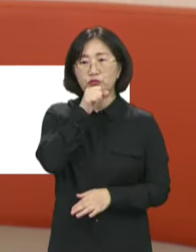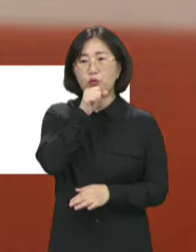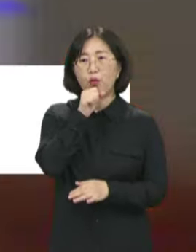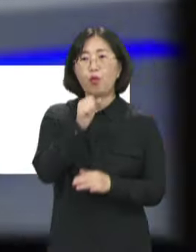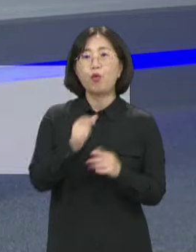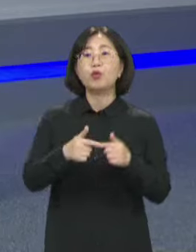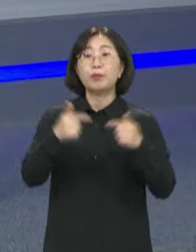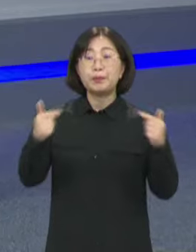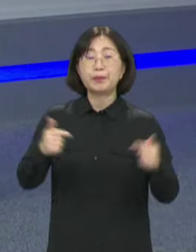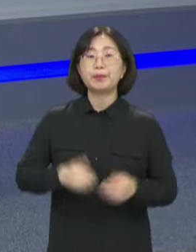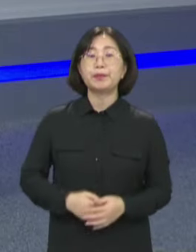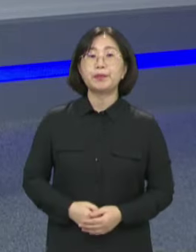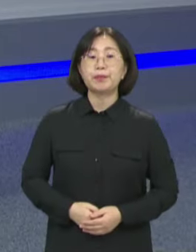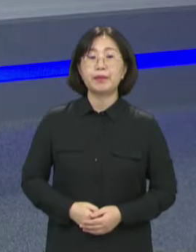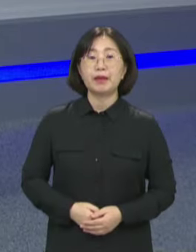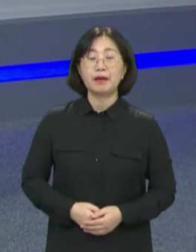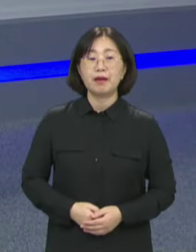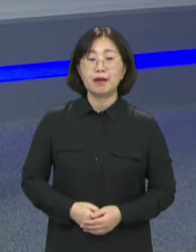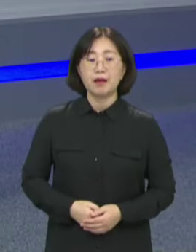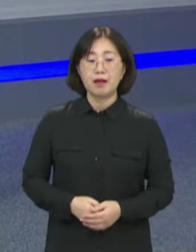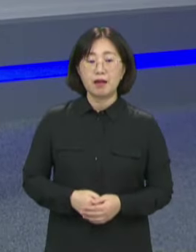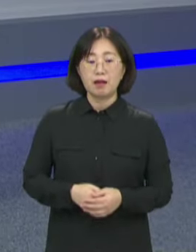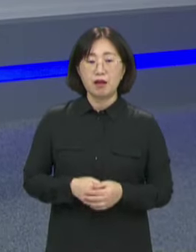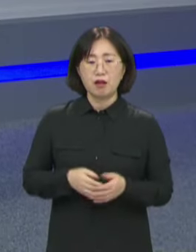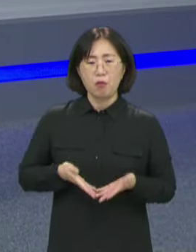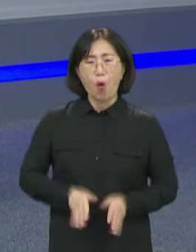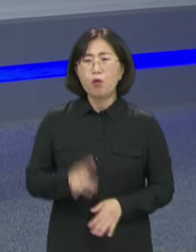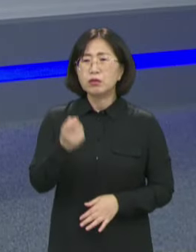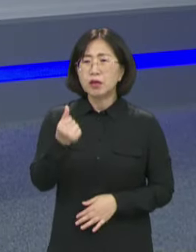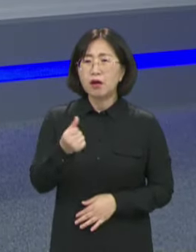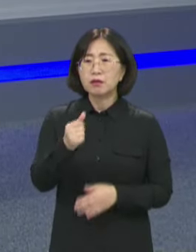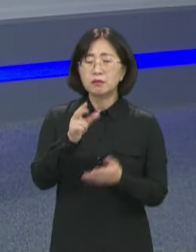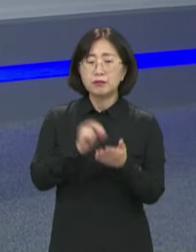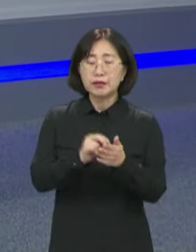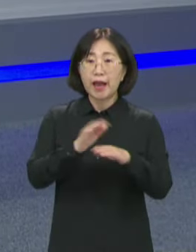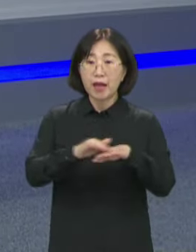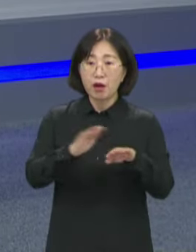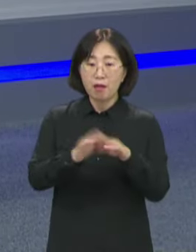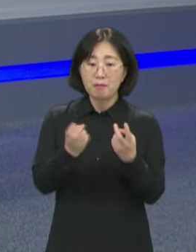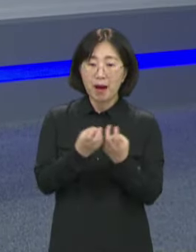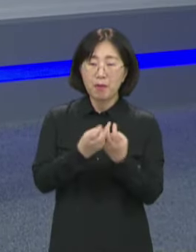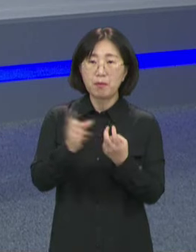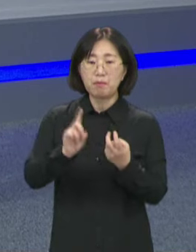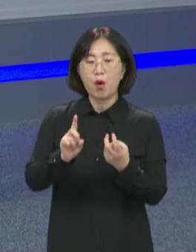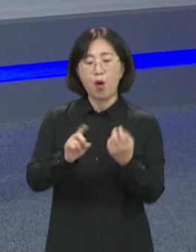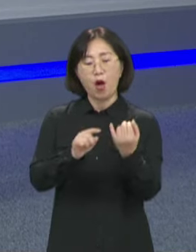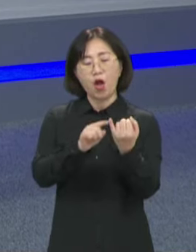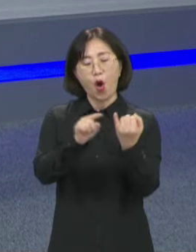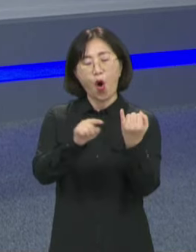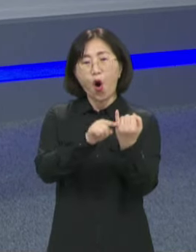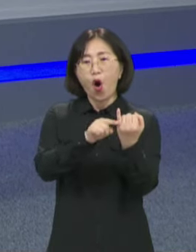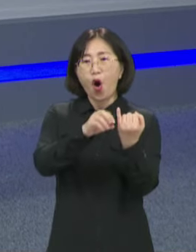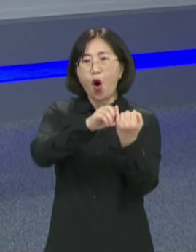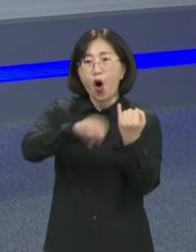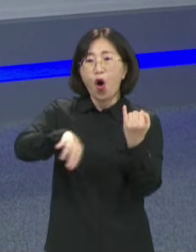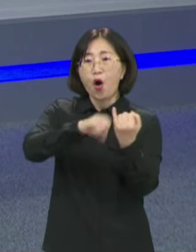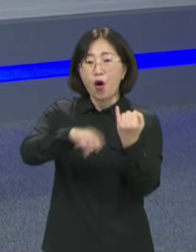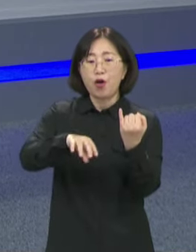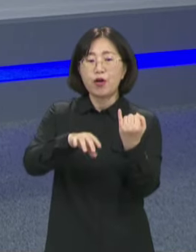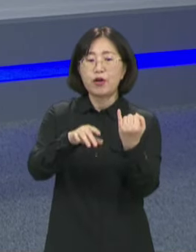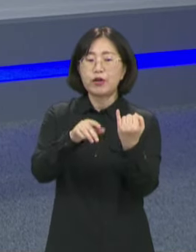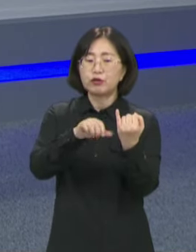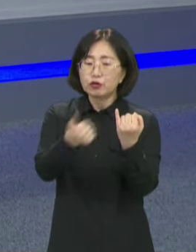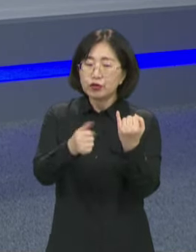높아지겠다. TJB는 저출산 문제 해결 방법으로 한국의 높은 유산율에 집중해 전국 최초로